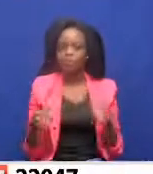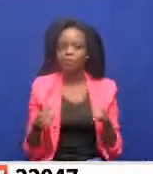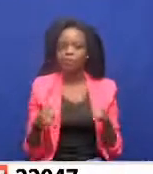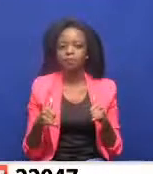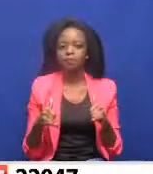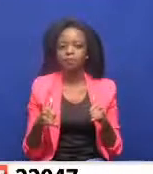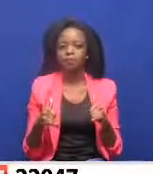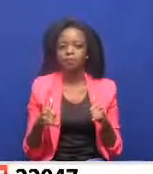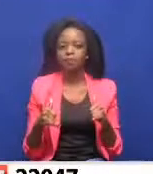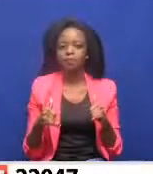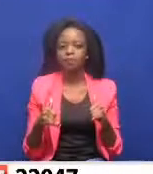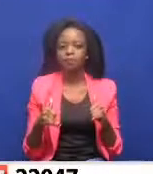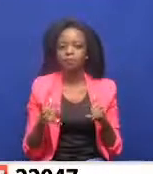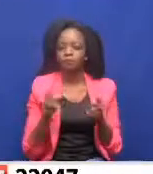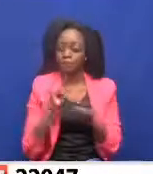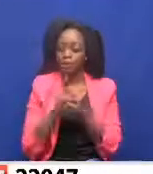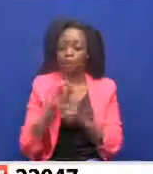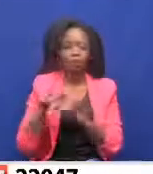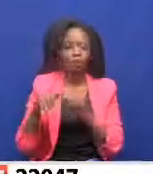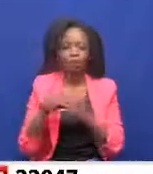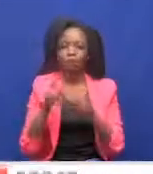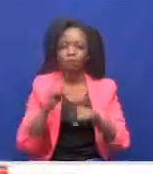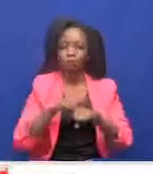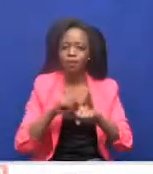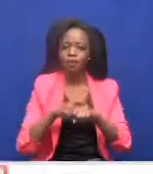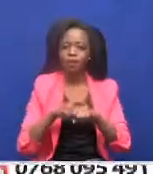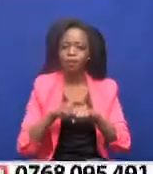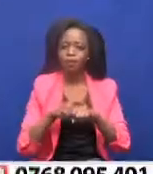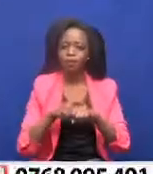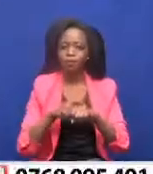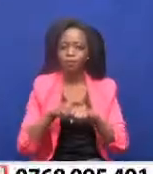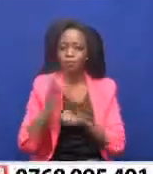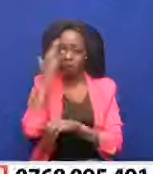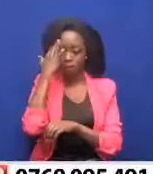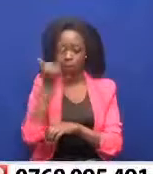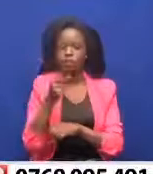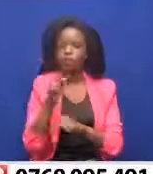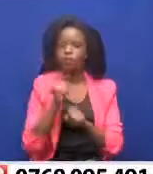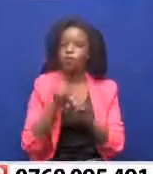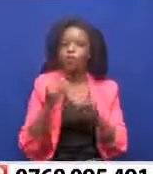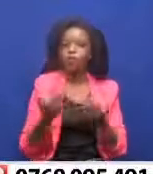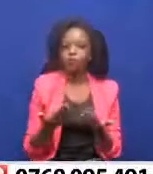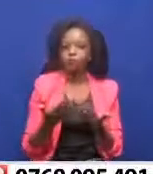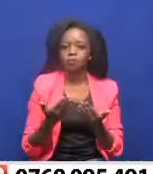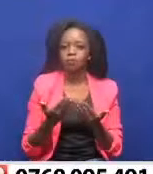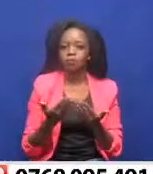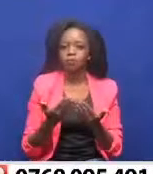siwezi. Hiyo bao 11 msimu wote mzima. Hai, my friend. Kwani wewe unyimi unafanya nini hapa?